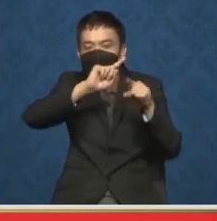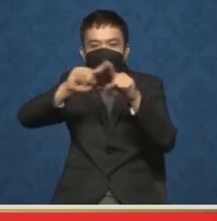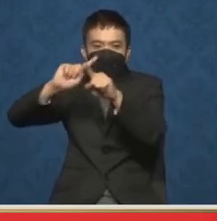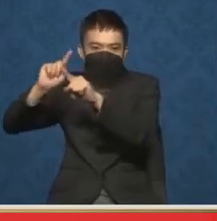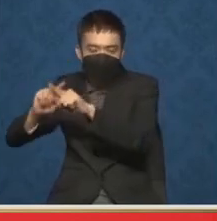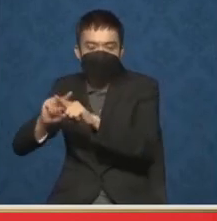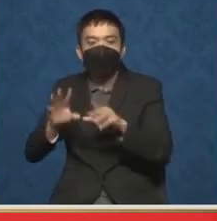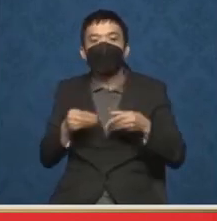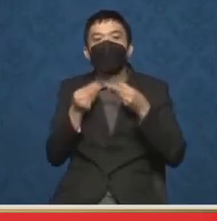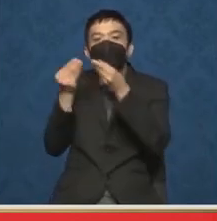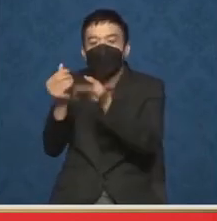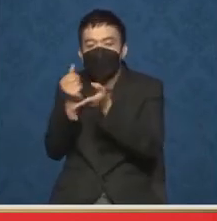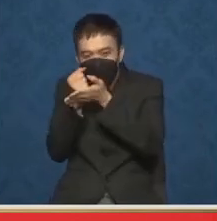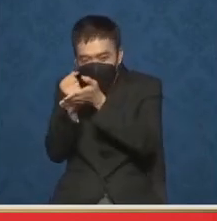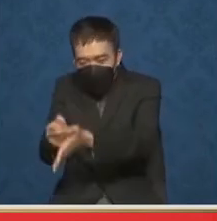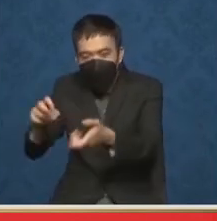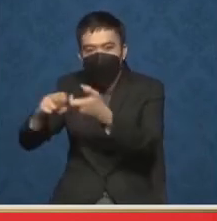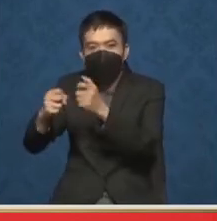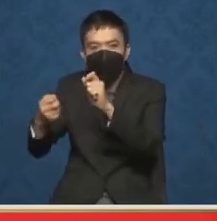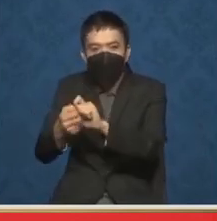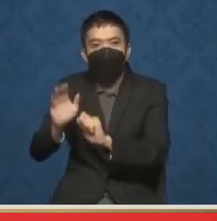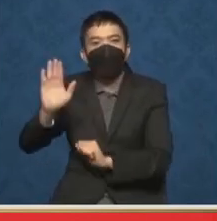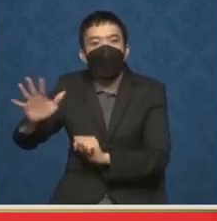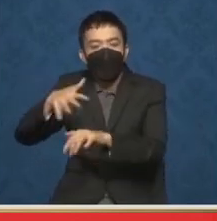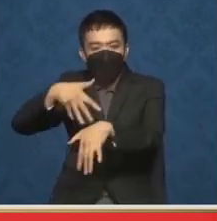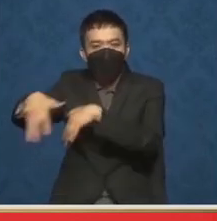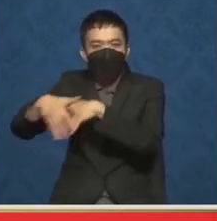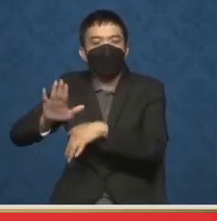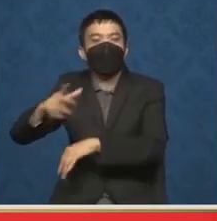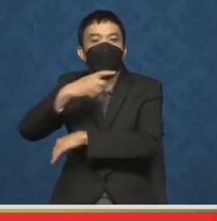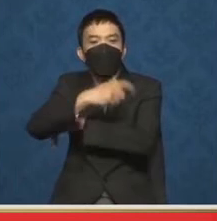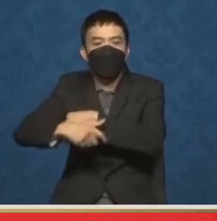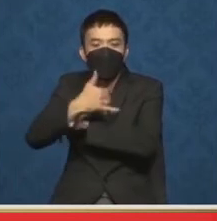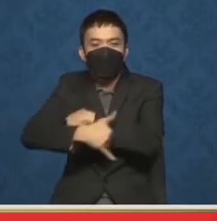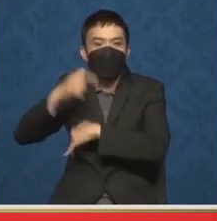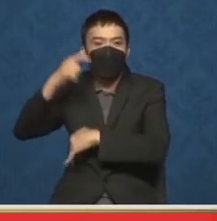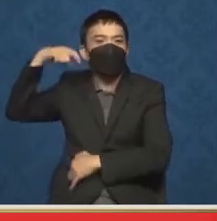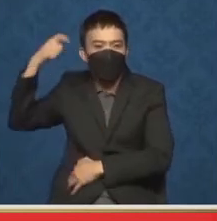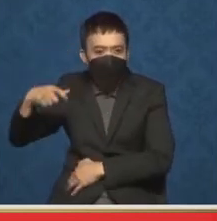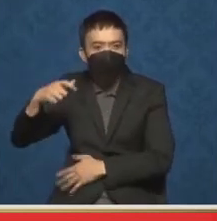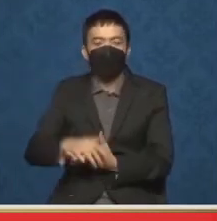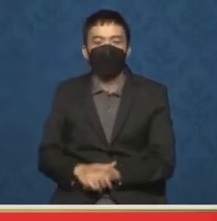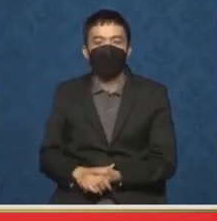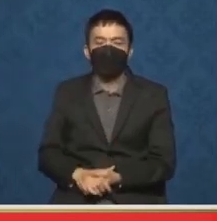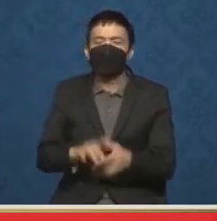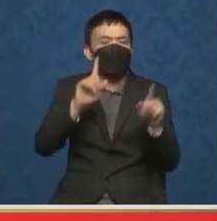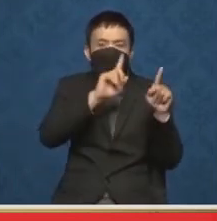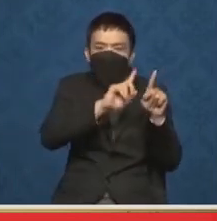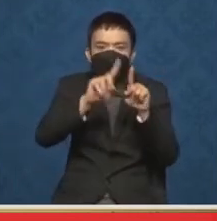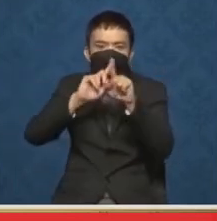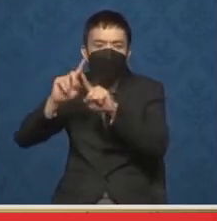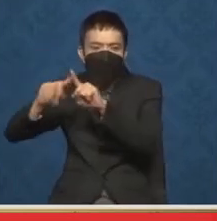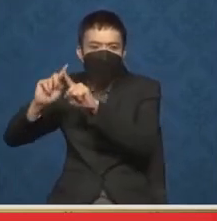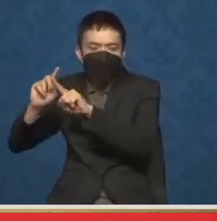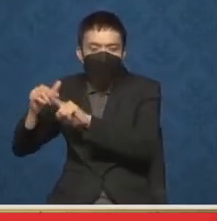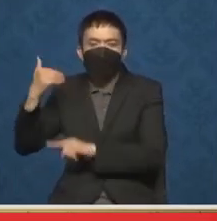เพื่อจะดูแลประหัหาทุกสของพระชาตจนเพราฉนั้มจะมีอะไรหลายอย่างตามมาและสิงที่ได้คุยกั